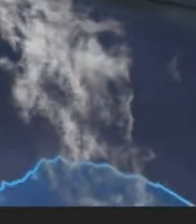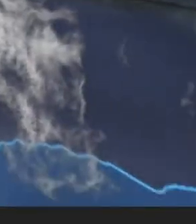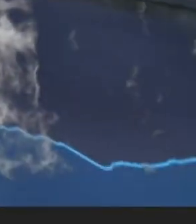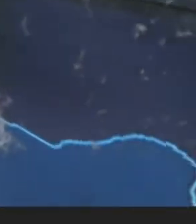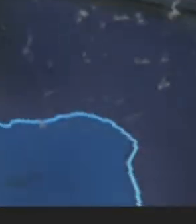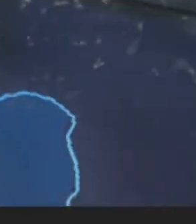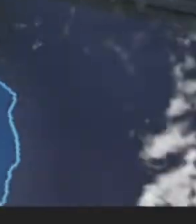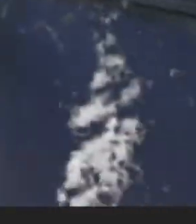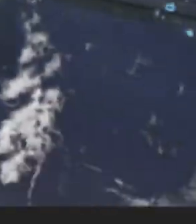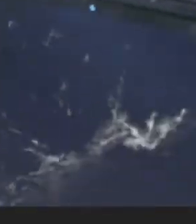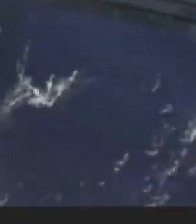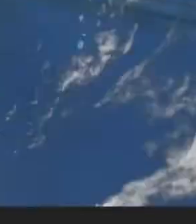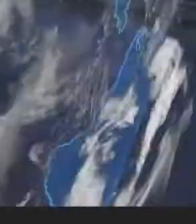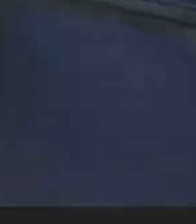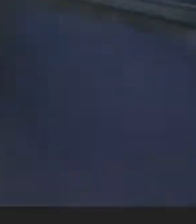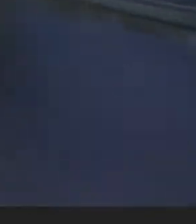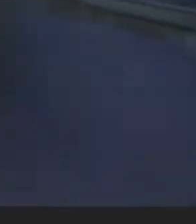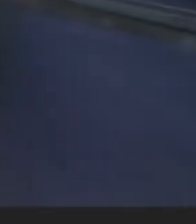아